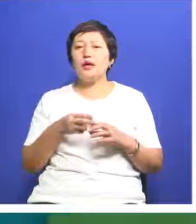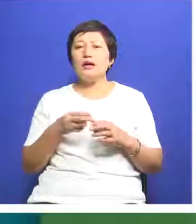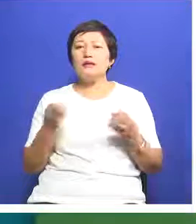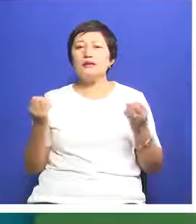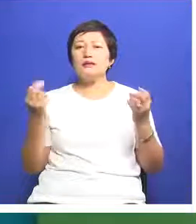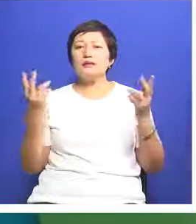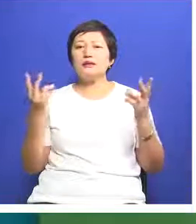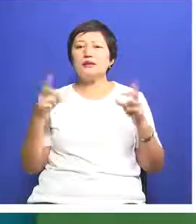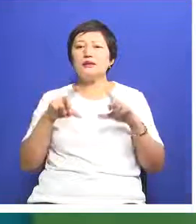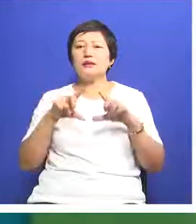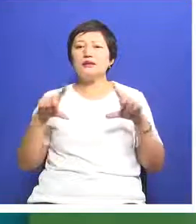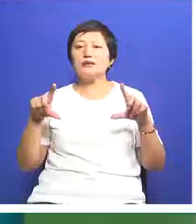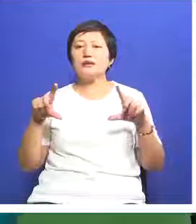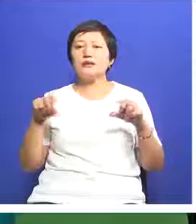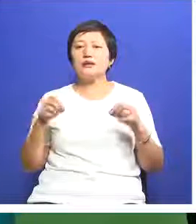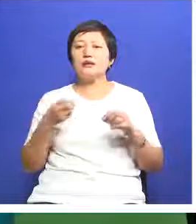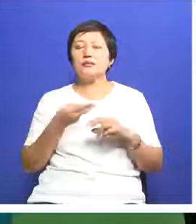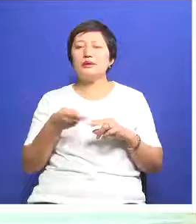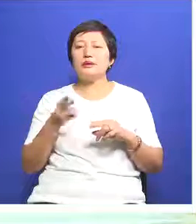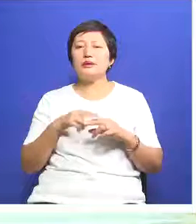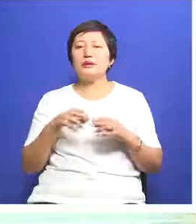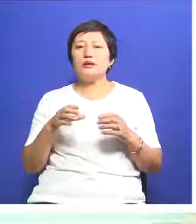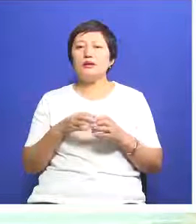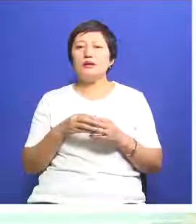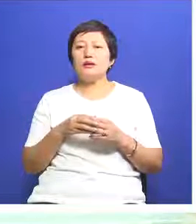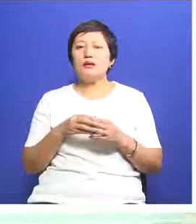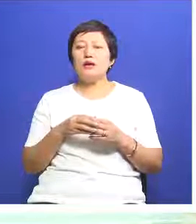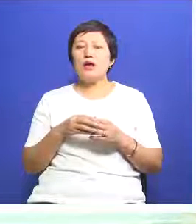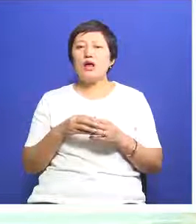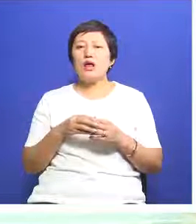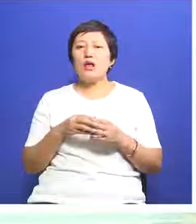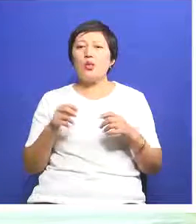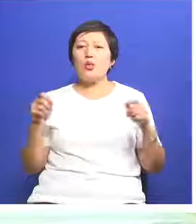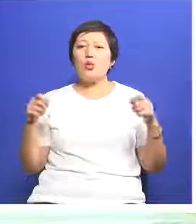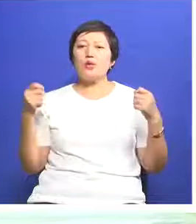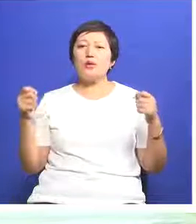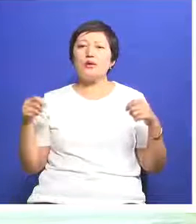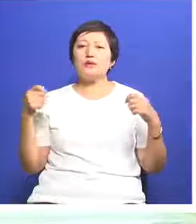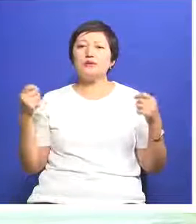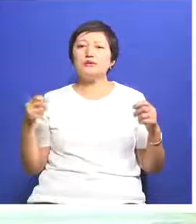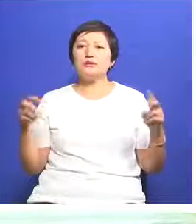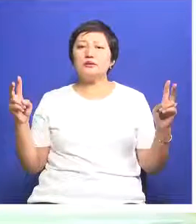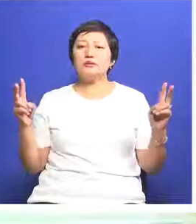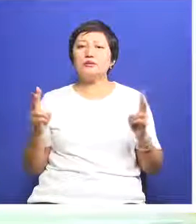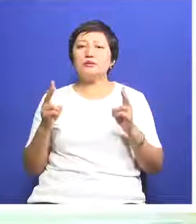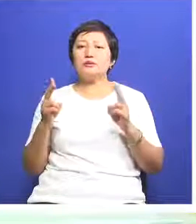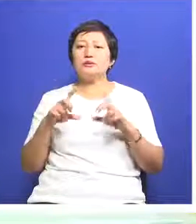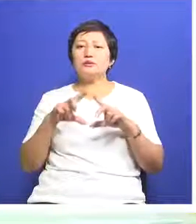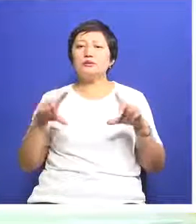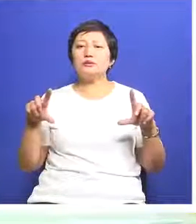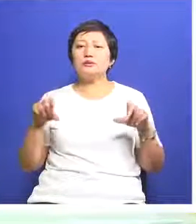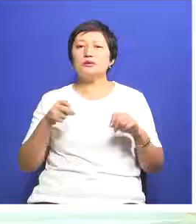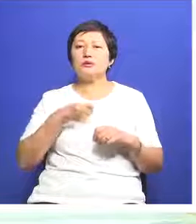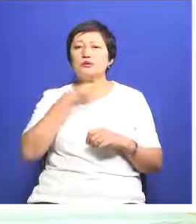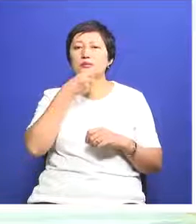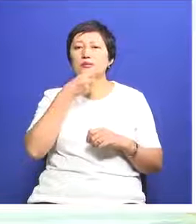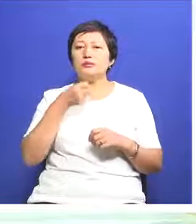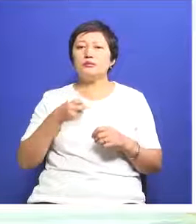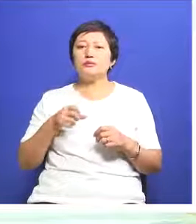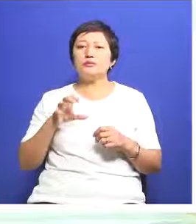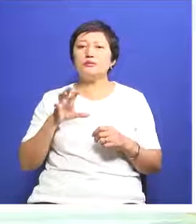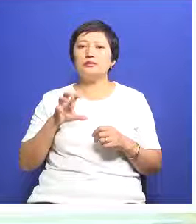салтанат сарайы бар Жәнеке деген. Мынау той істейтін, мерекелер өтетін үлкен 500